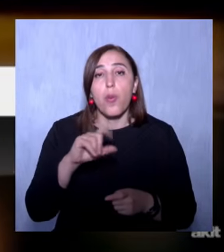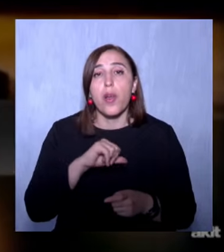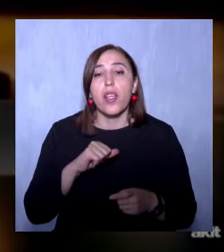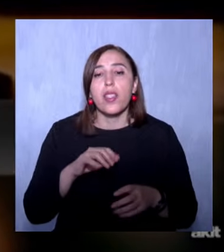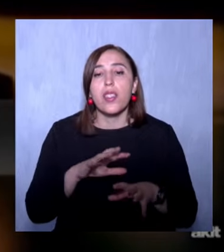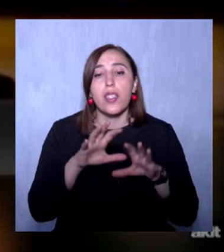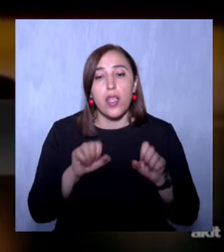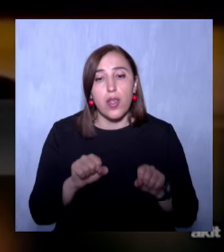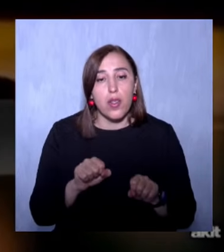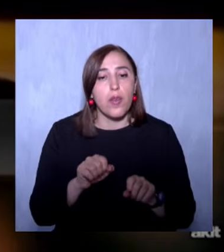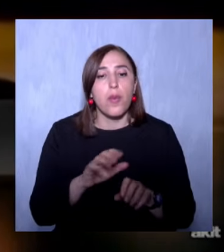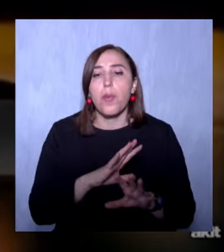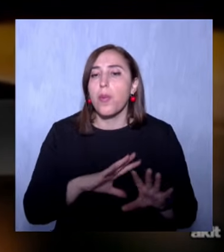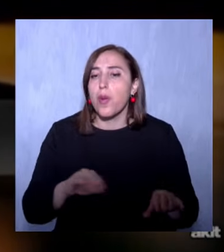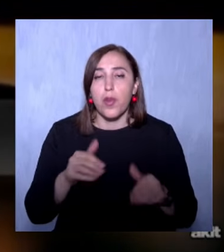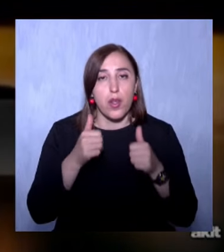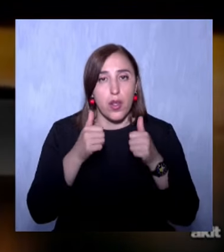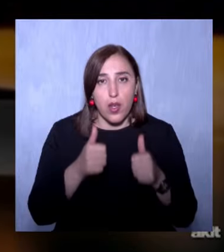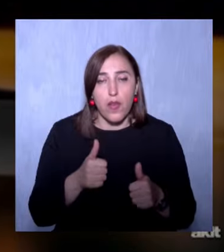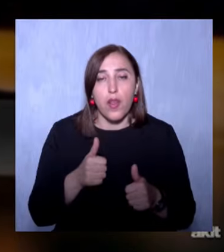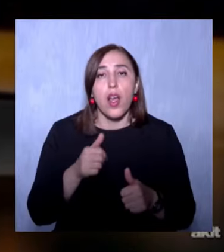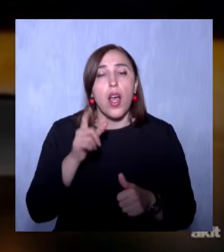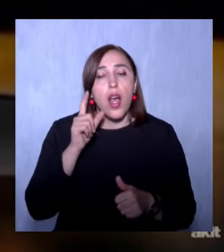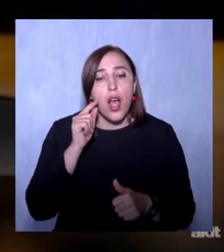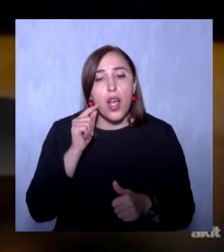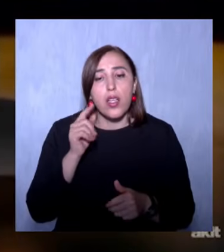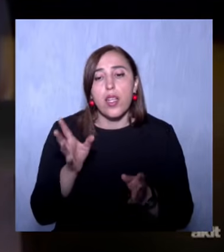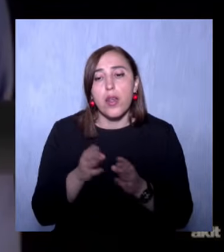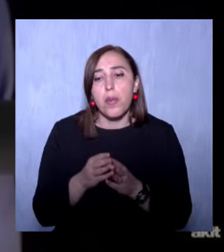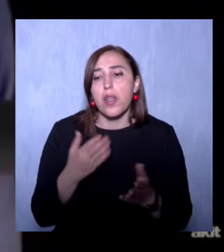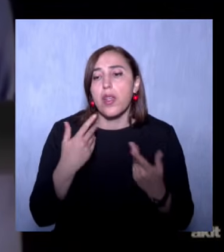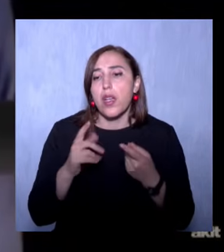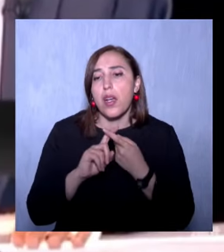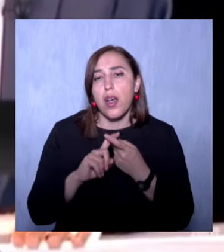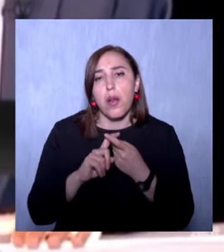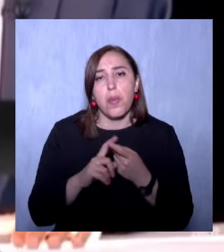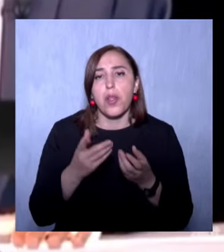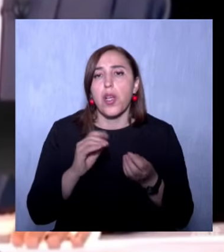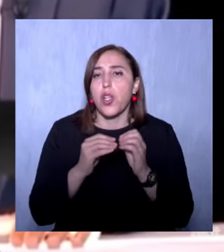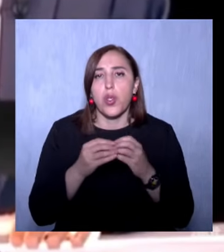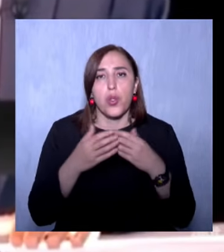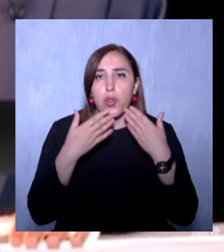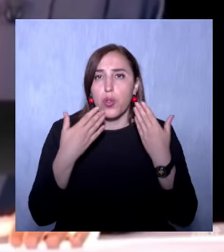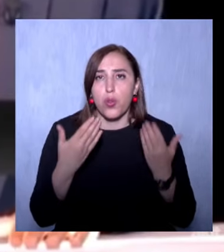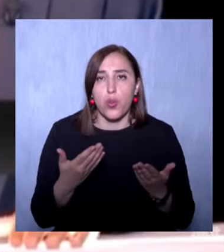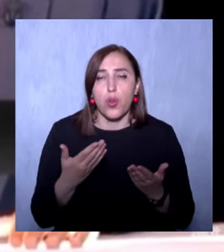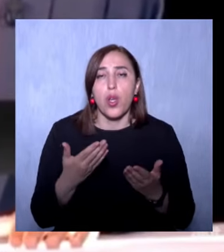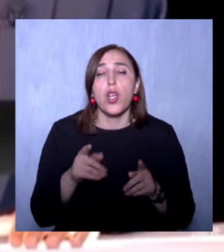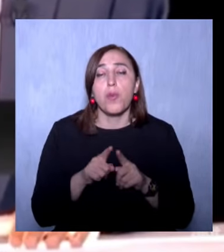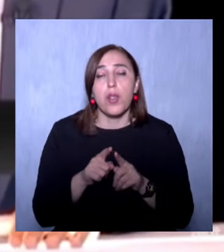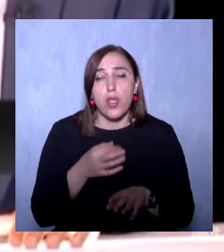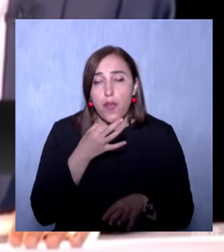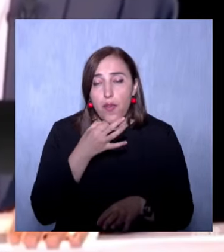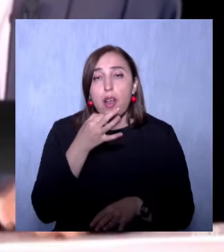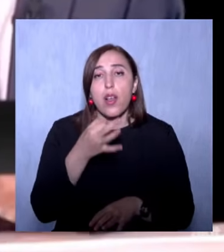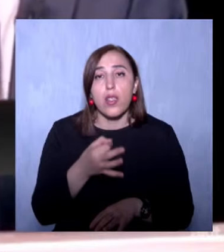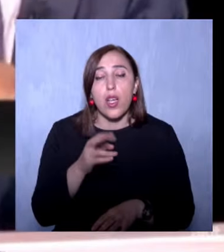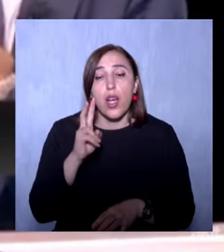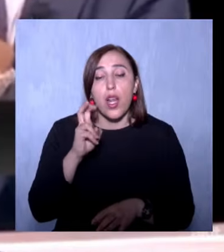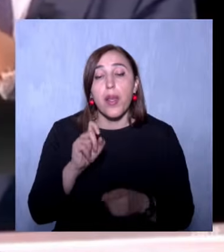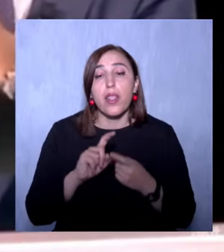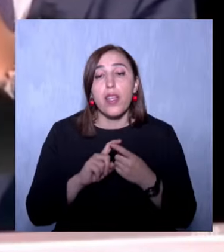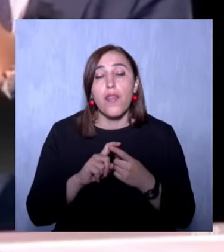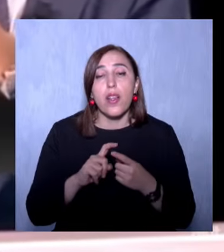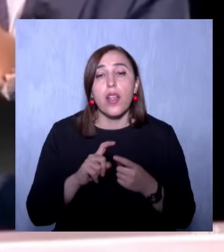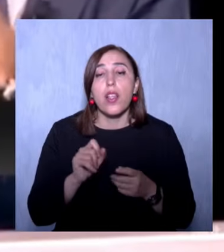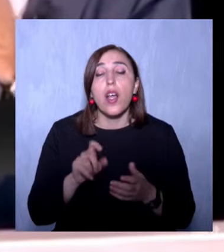խնդիրը լուծվել է, Հայաստանի հետ հարաբերությունների կարգավորման որևէ խոչընդոտ չկա, ասել է Իբրահիմ Քալնը միաժամանակ հավելելով. Ղարաբաղի հետ